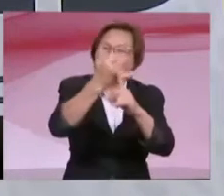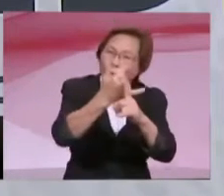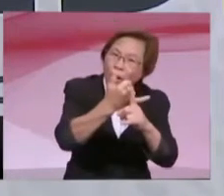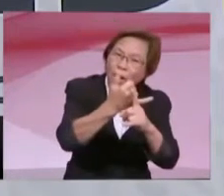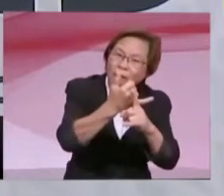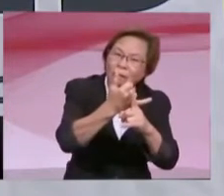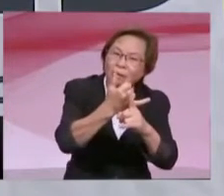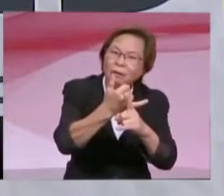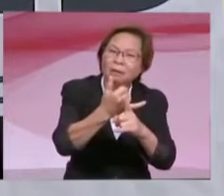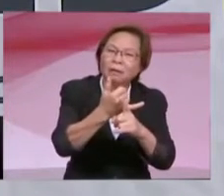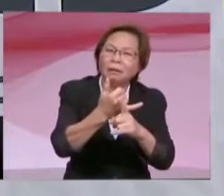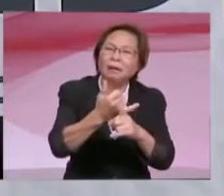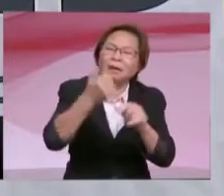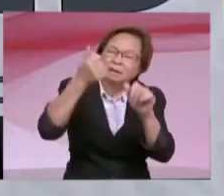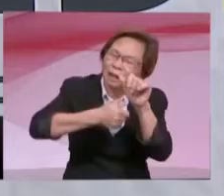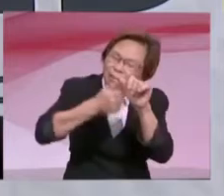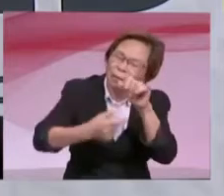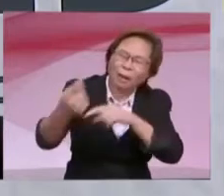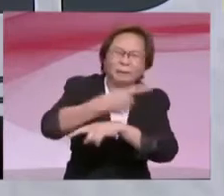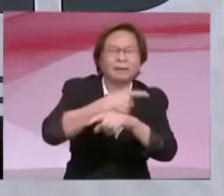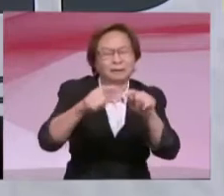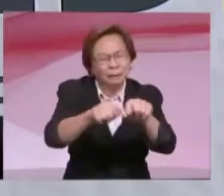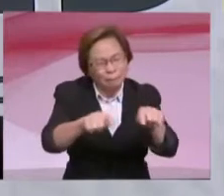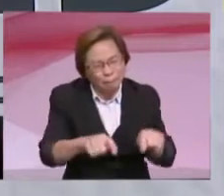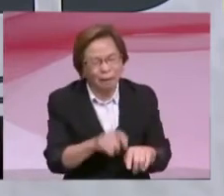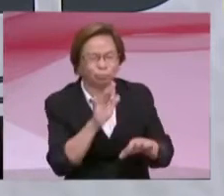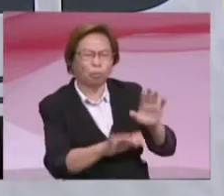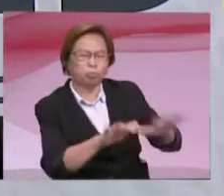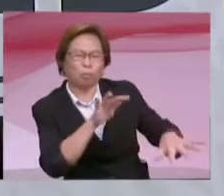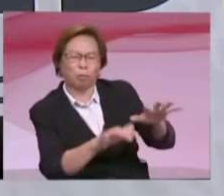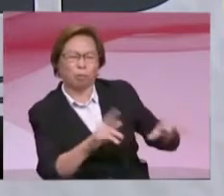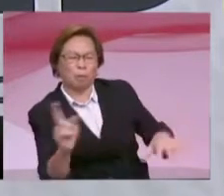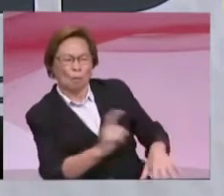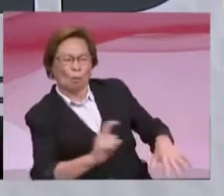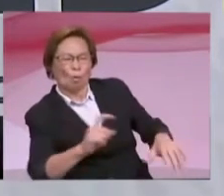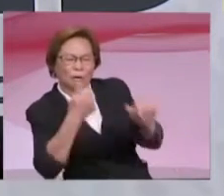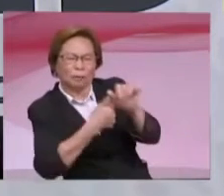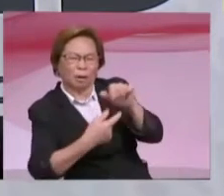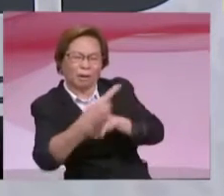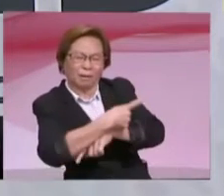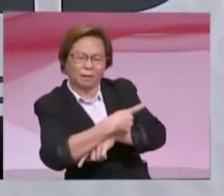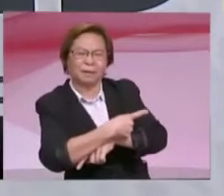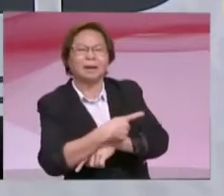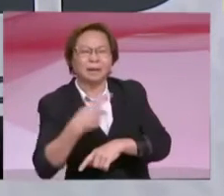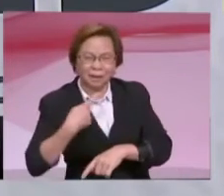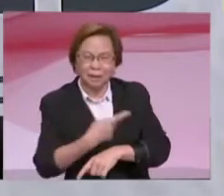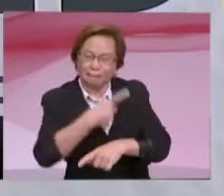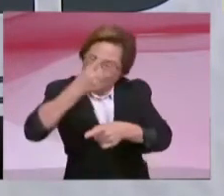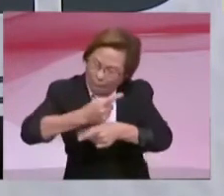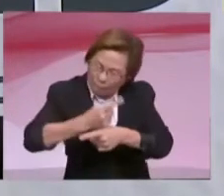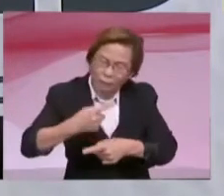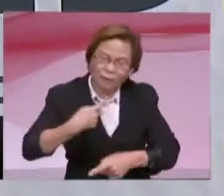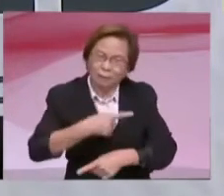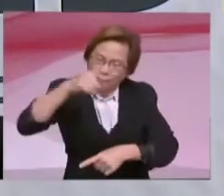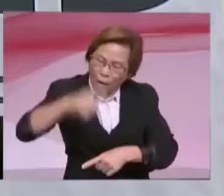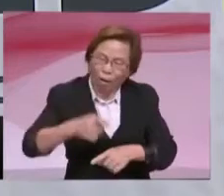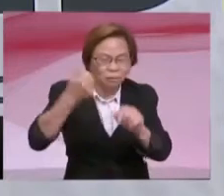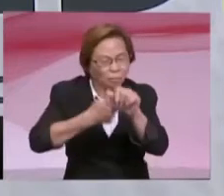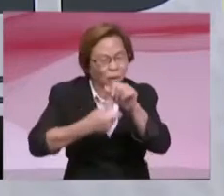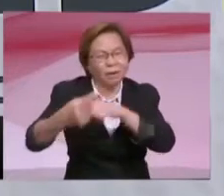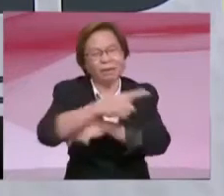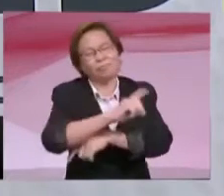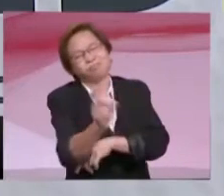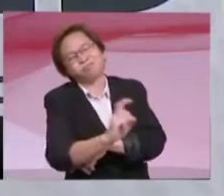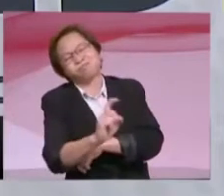bulan sekali tetapi setiap hari tempat yang kerap disentuh oleh orang ramai. Jadi kita sepatutnya melaksanakan setiap